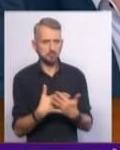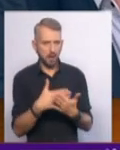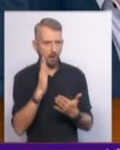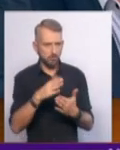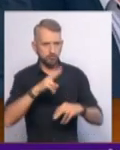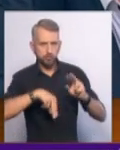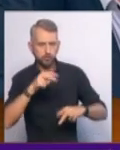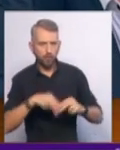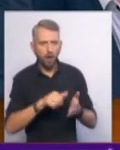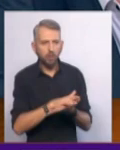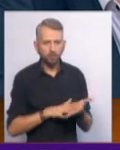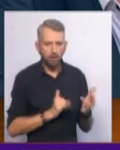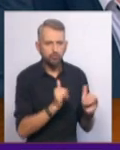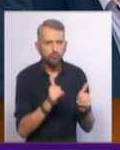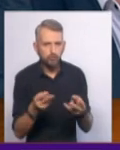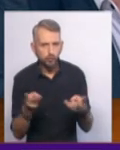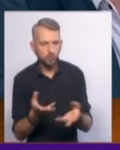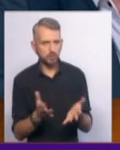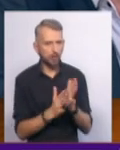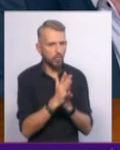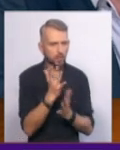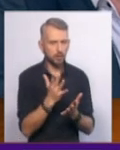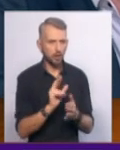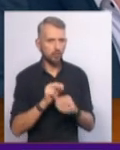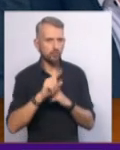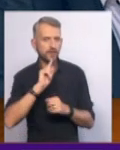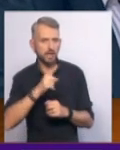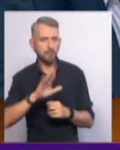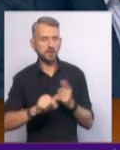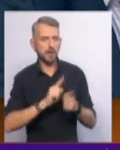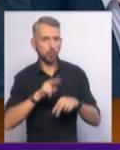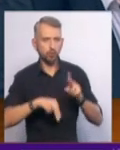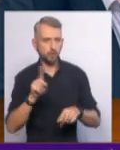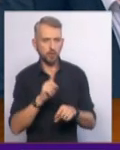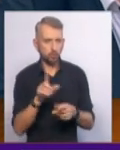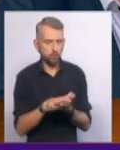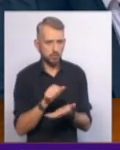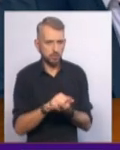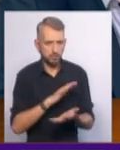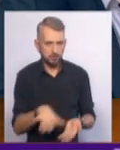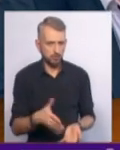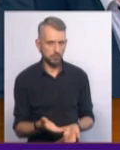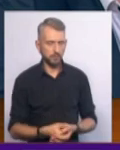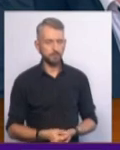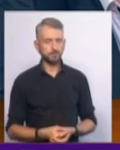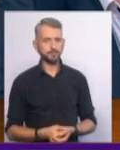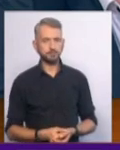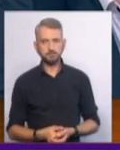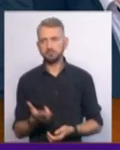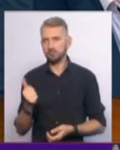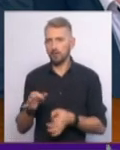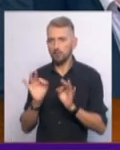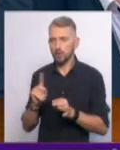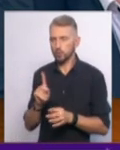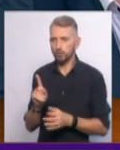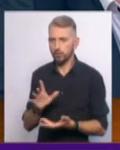щоб зберегти це все, і воно там через рік після реконструкції просто-напросто не було б втрачено. Угу. Ну так, для того, щоб